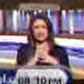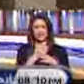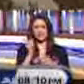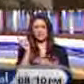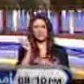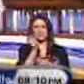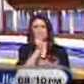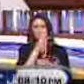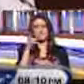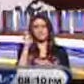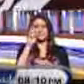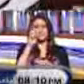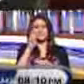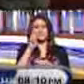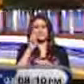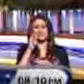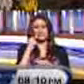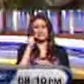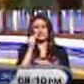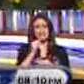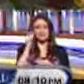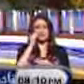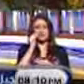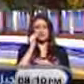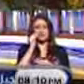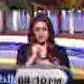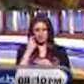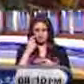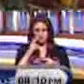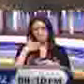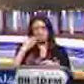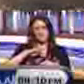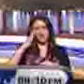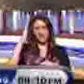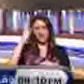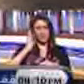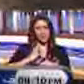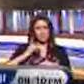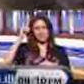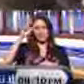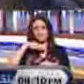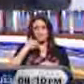بالتبشير داخل ليبيا وفارق الحياة هناك.